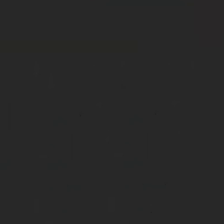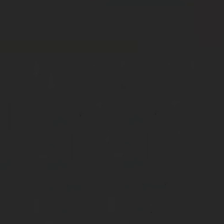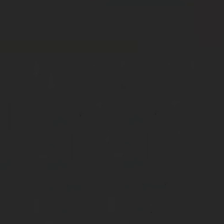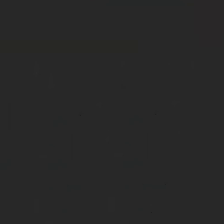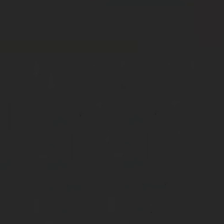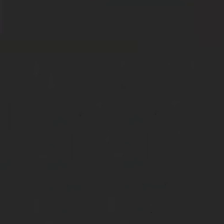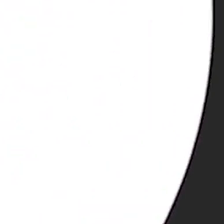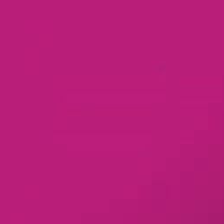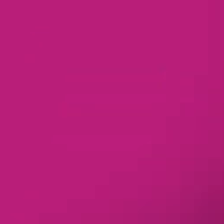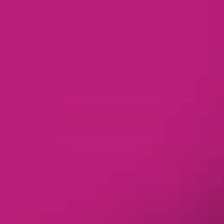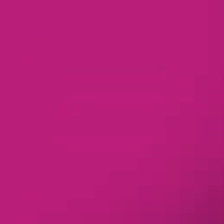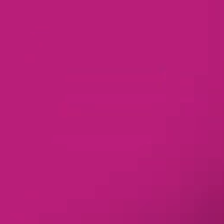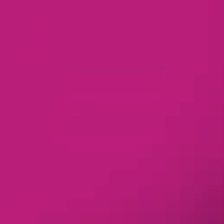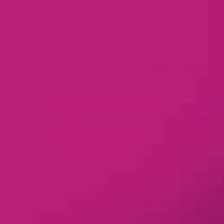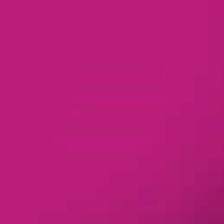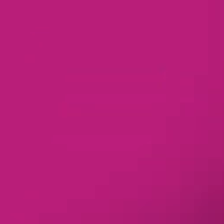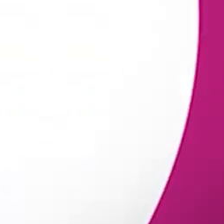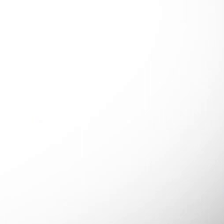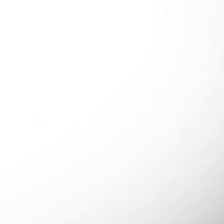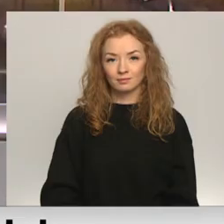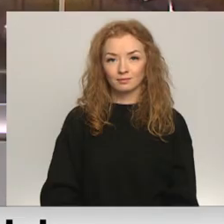Re, viss ēters ir te!